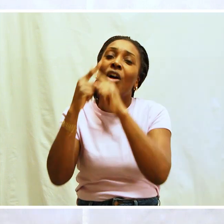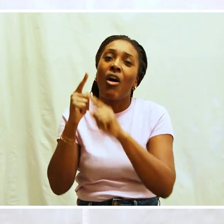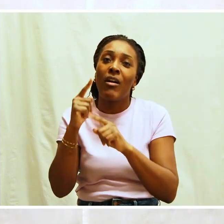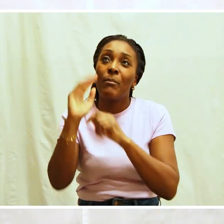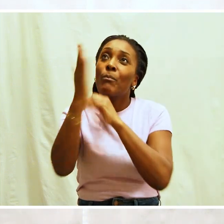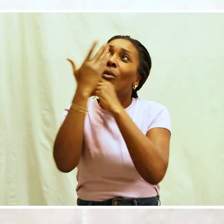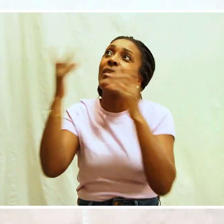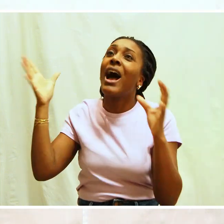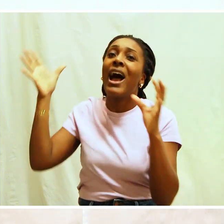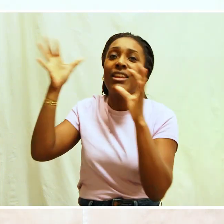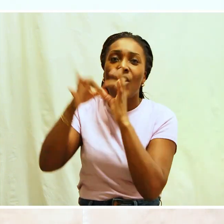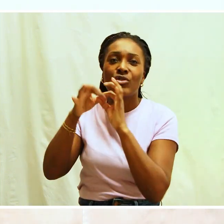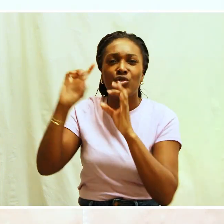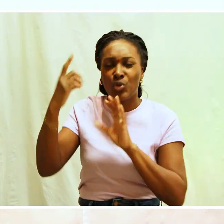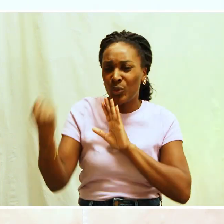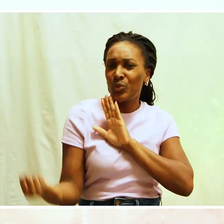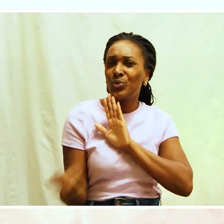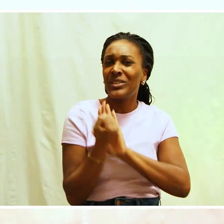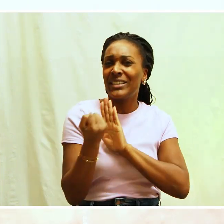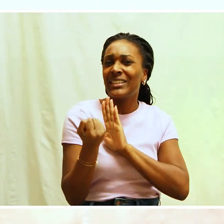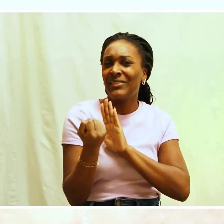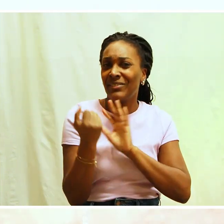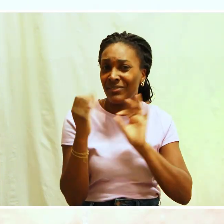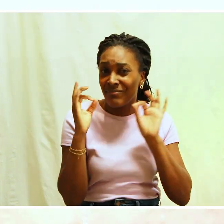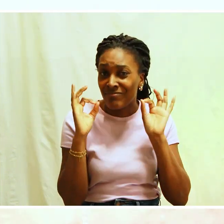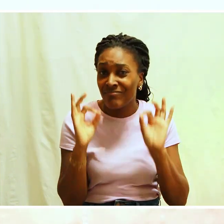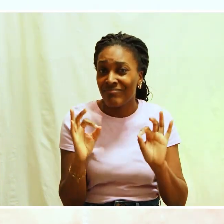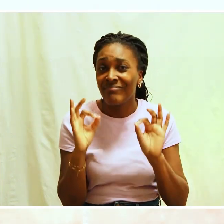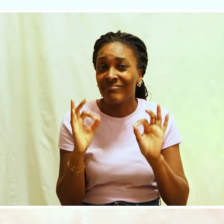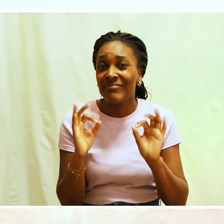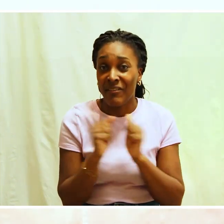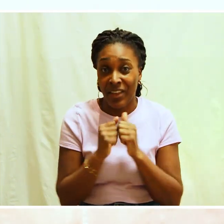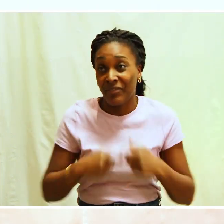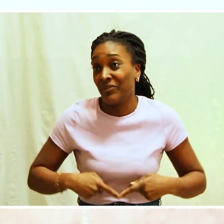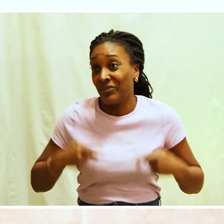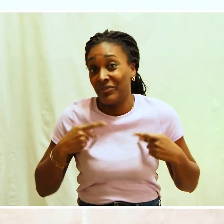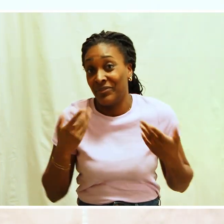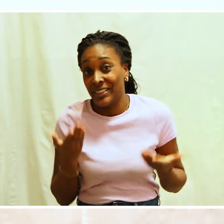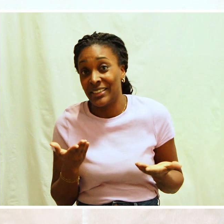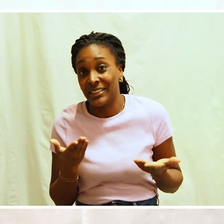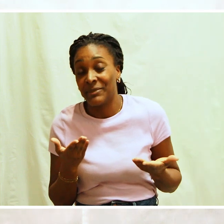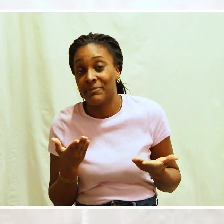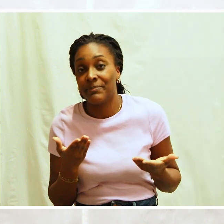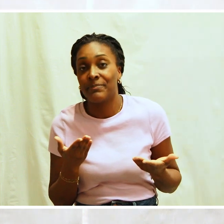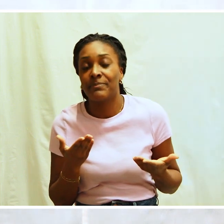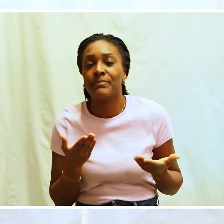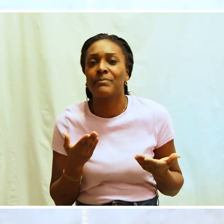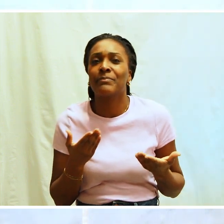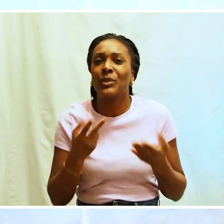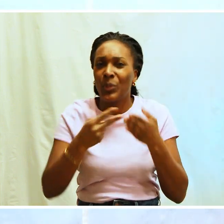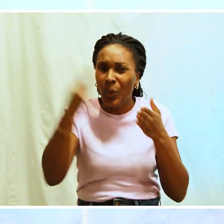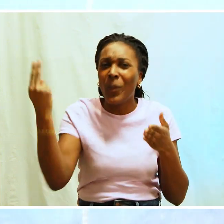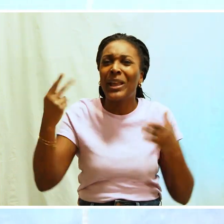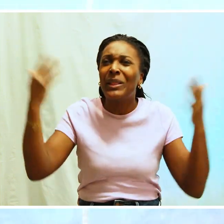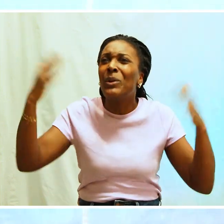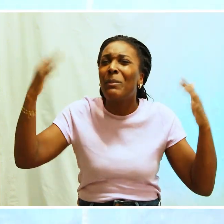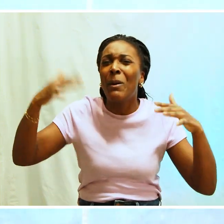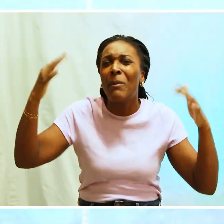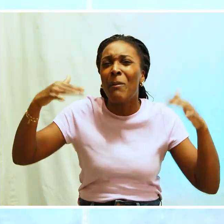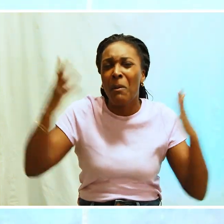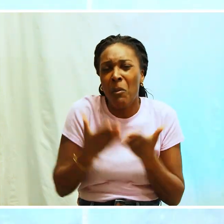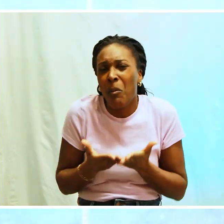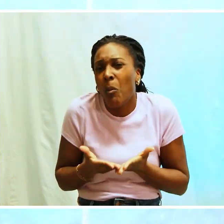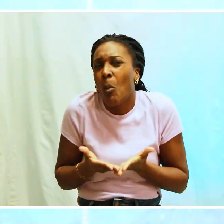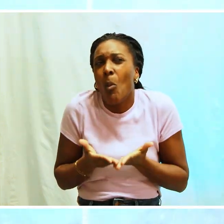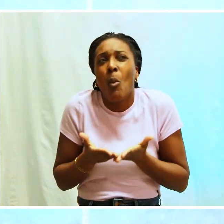cette justification par Dieu au niveau de sa vie. Alors qu'il avait vécu le déluge et qu'il était le